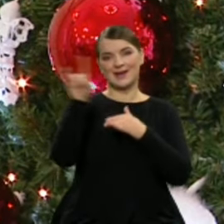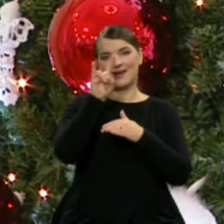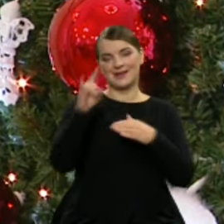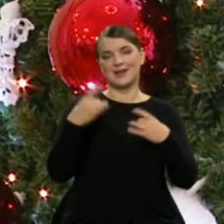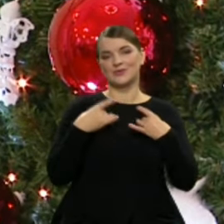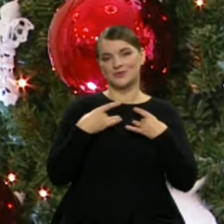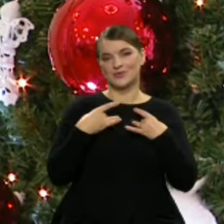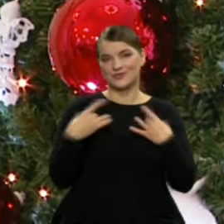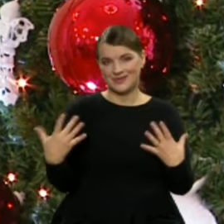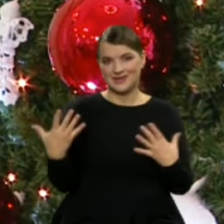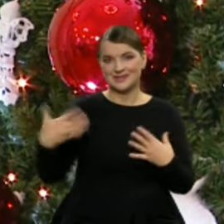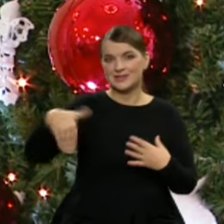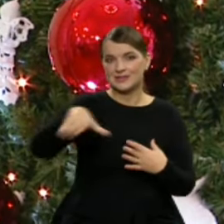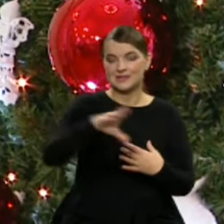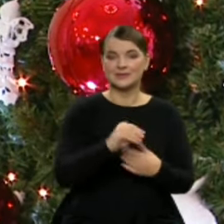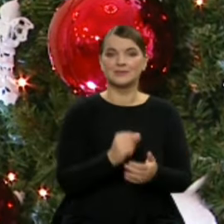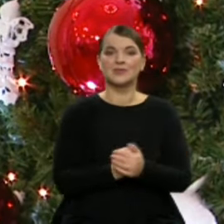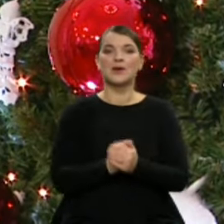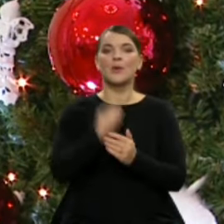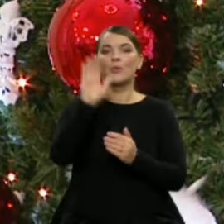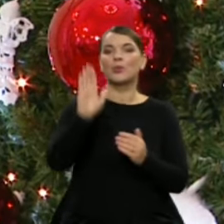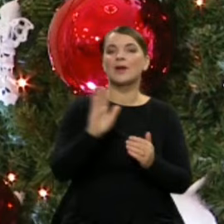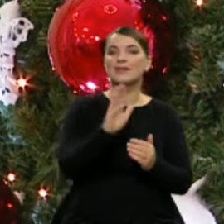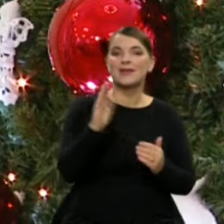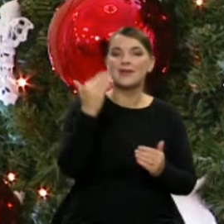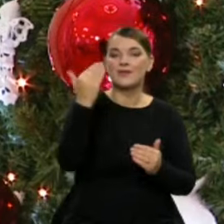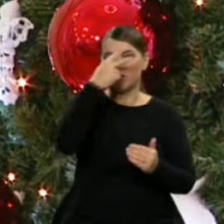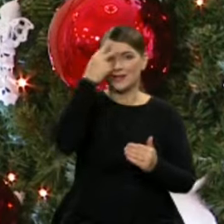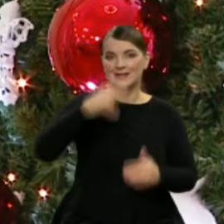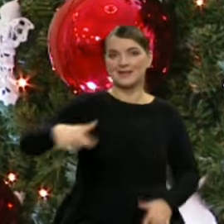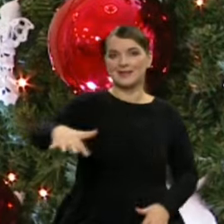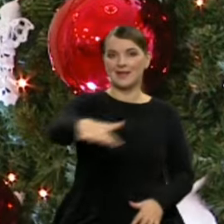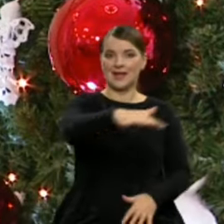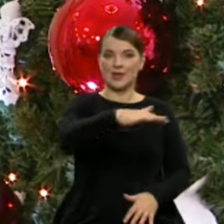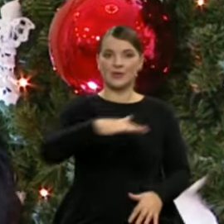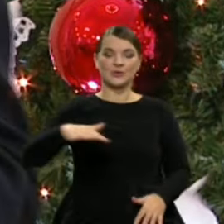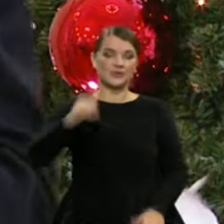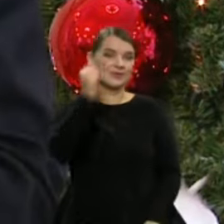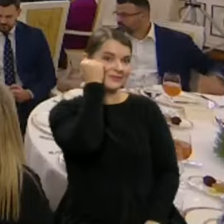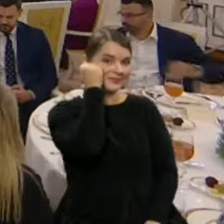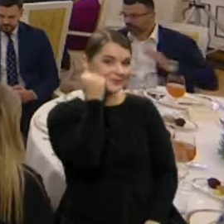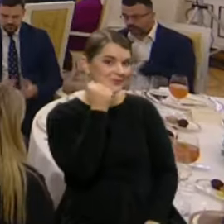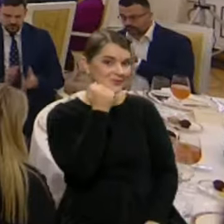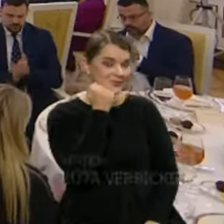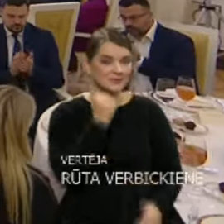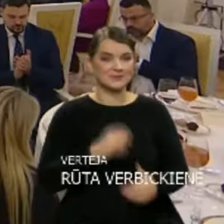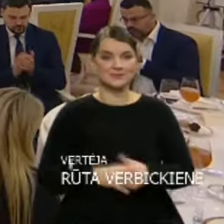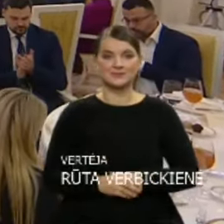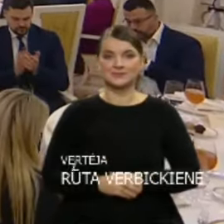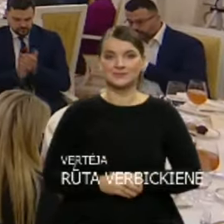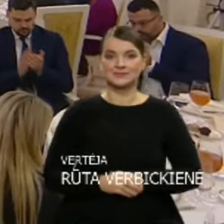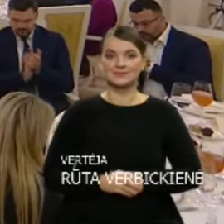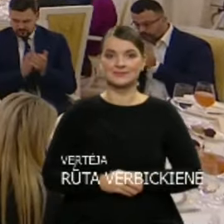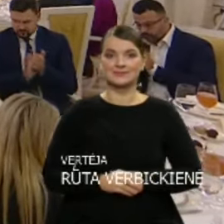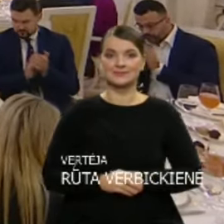švenčių. Palaimintų Kalėdų Lietuvai. Ačiū.